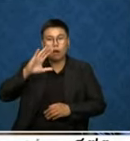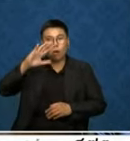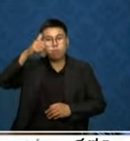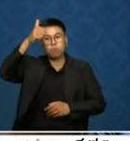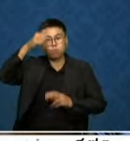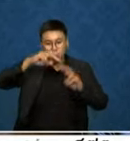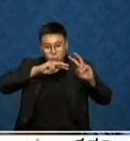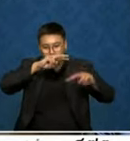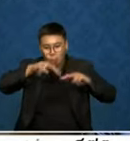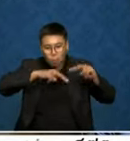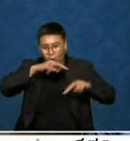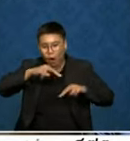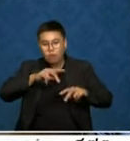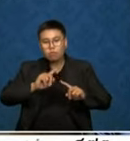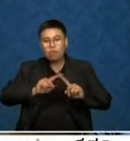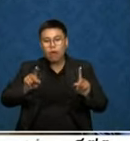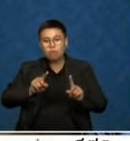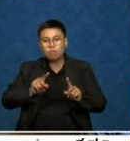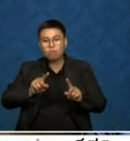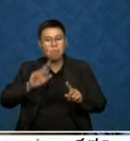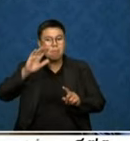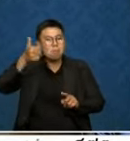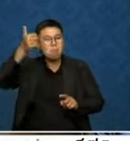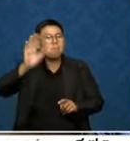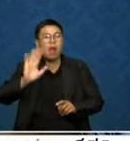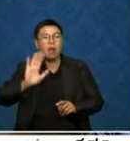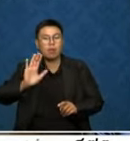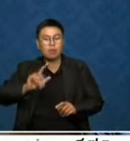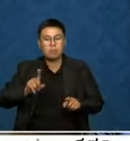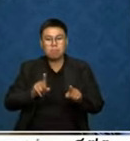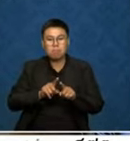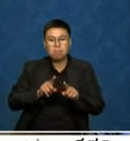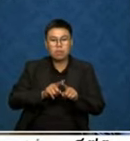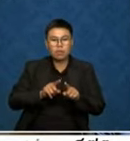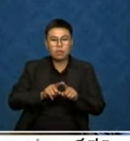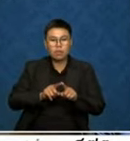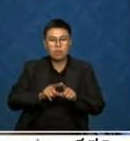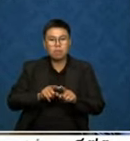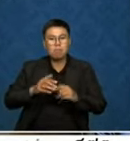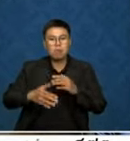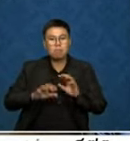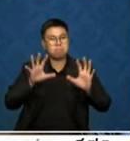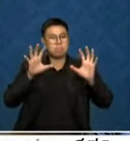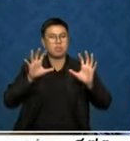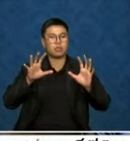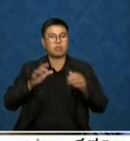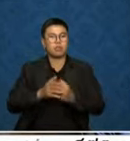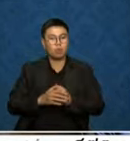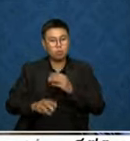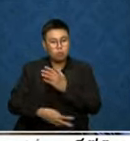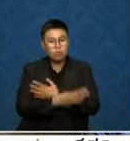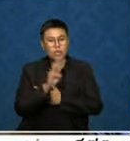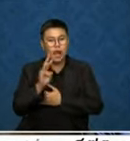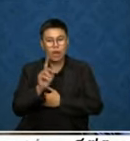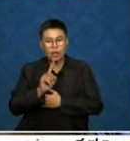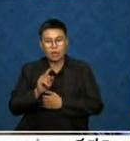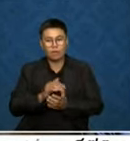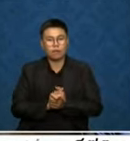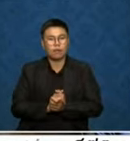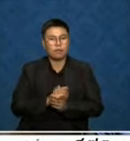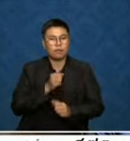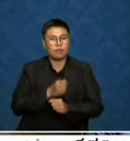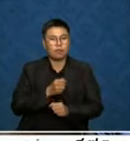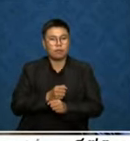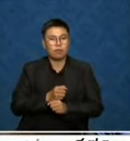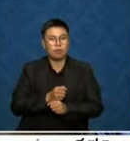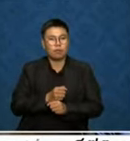องต่อมาบอกว่าไม่ถึงขั้นเทวดาเป็นแค่ลักยมเป็นสัมภเวสีและที่หนักกว่านั้นก็คือการลามเข้าม